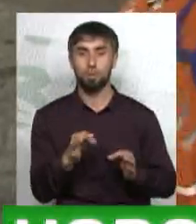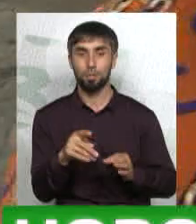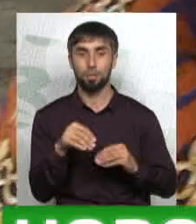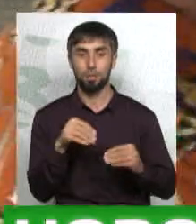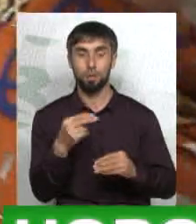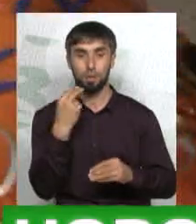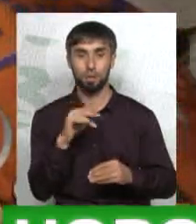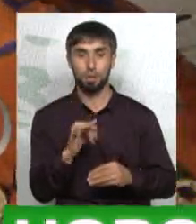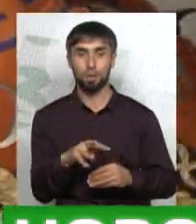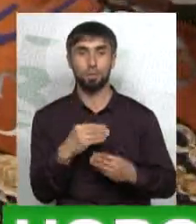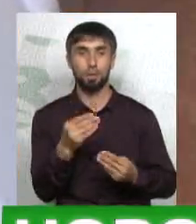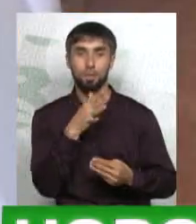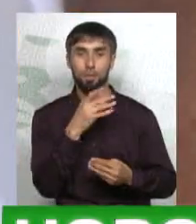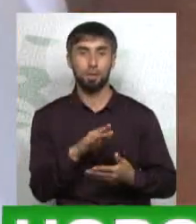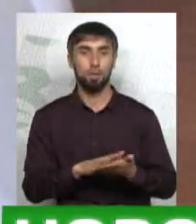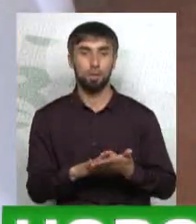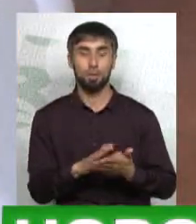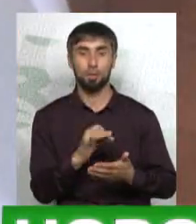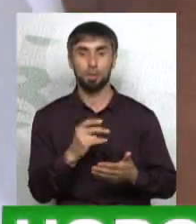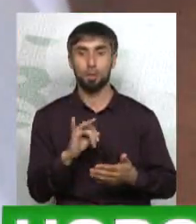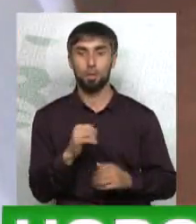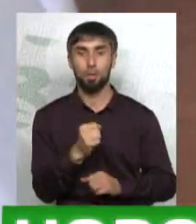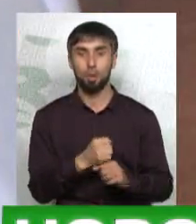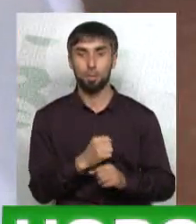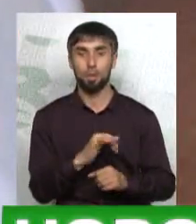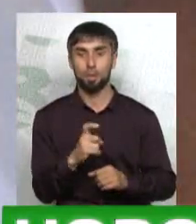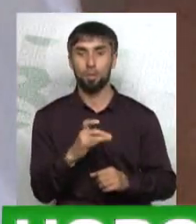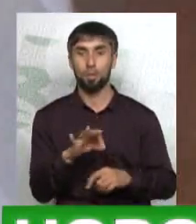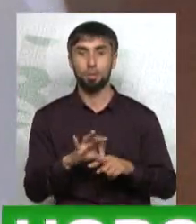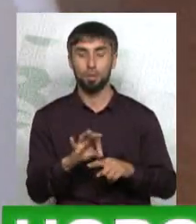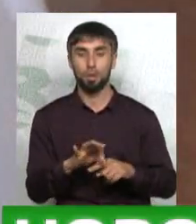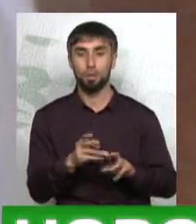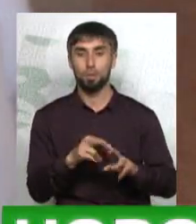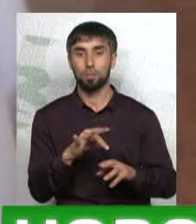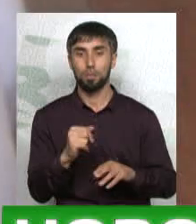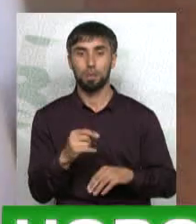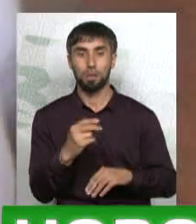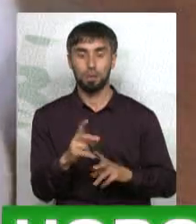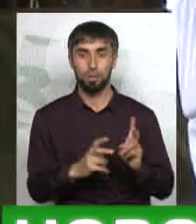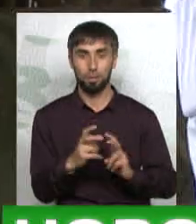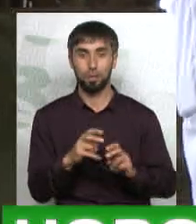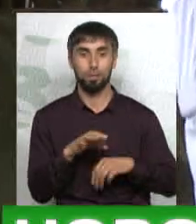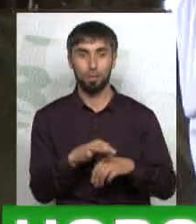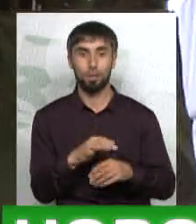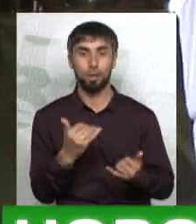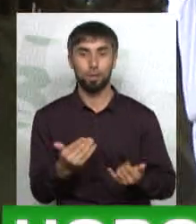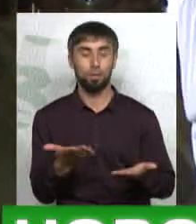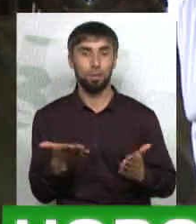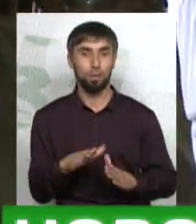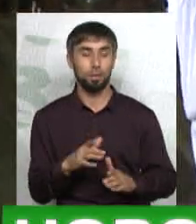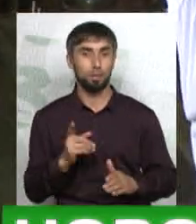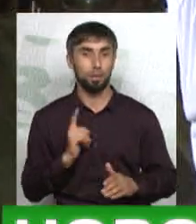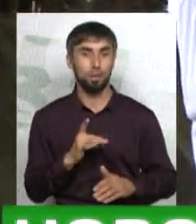посевного качества. Им дали время для очистки семян и обработки их от болезней. Эти процедуры на предприятии провели. Теперь остается